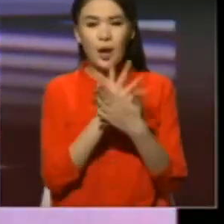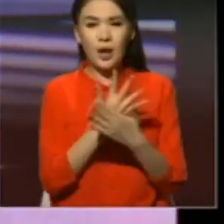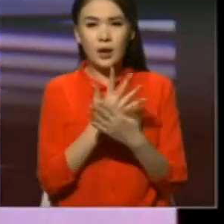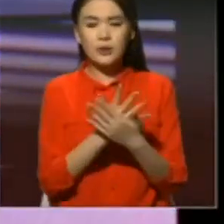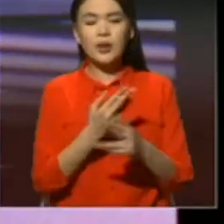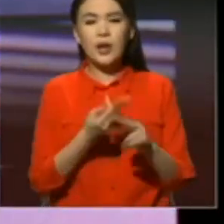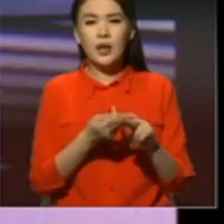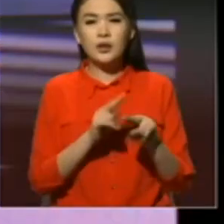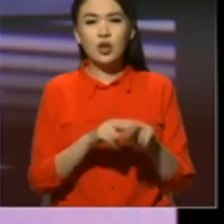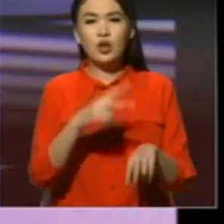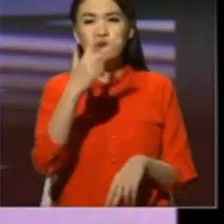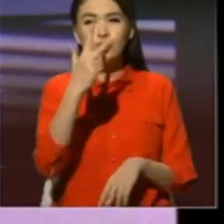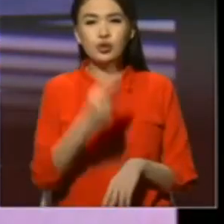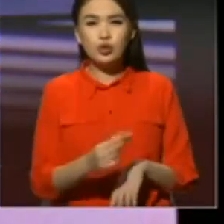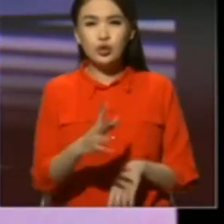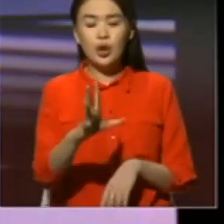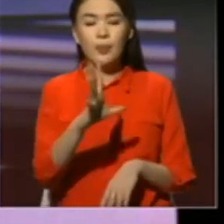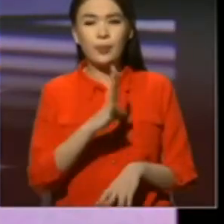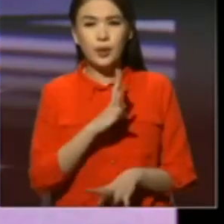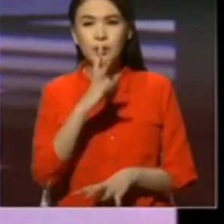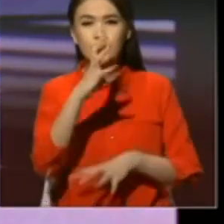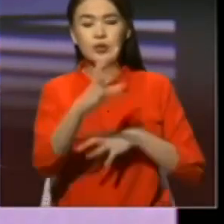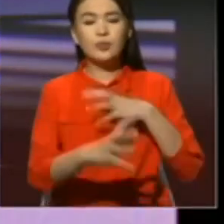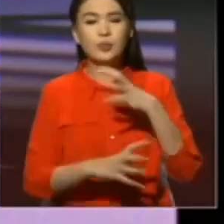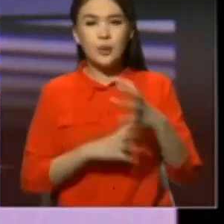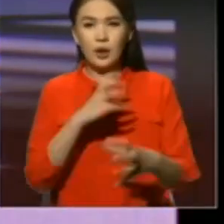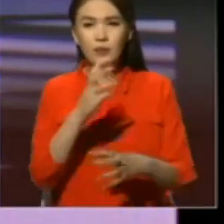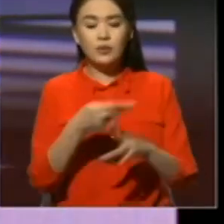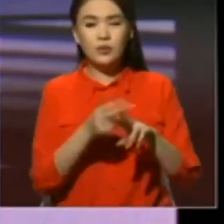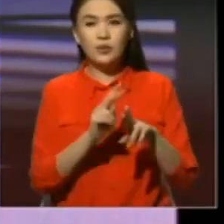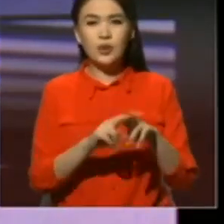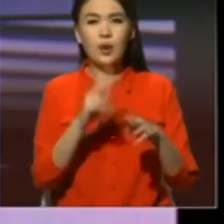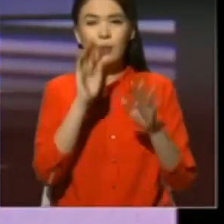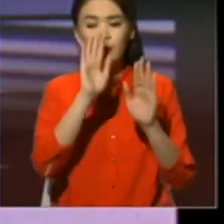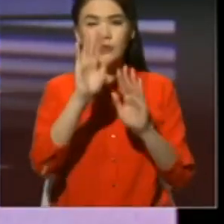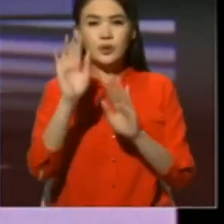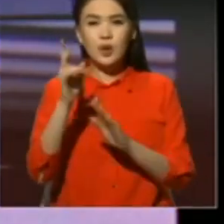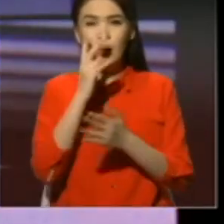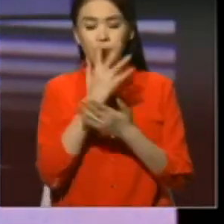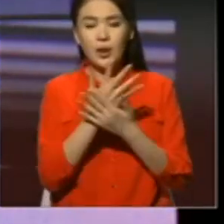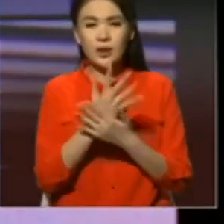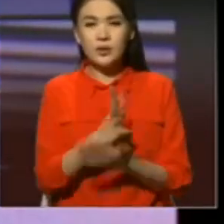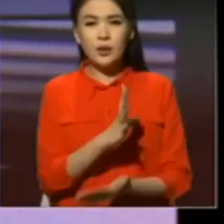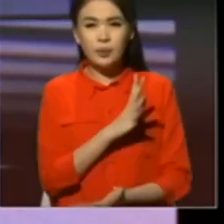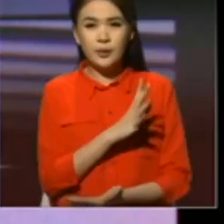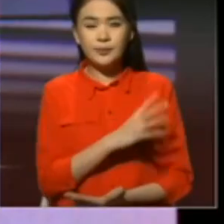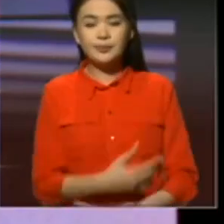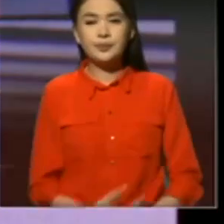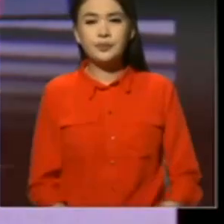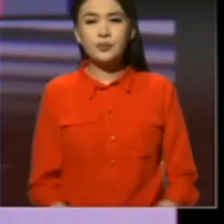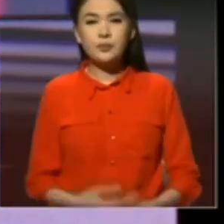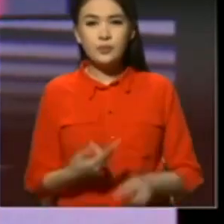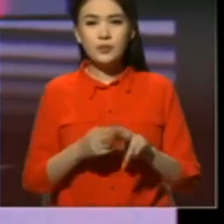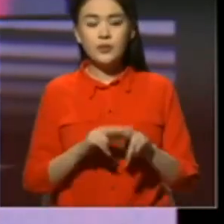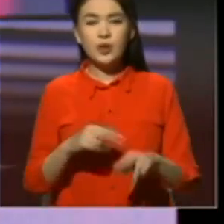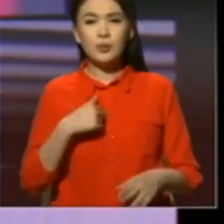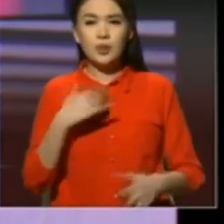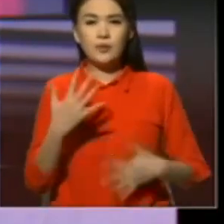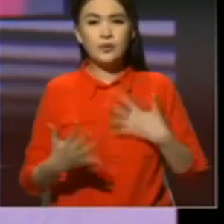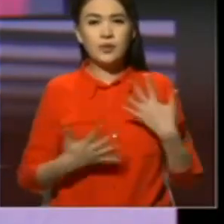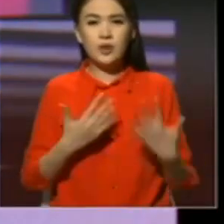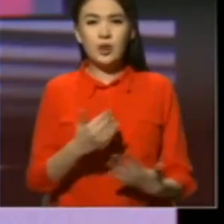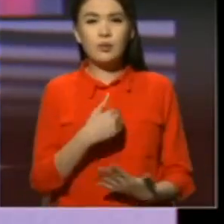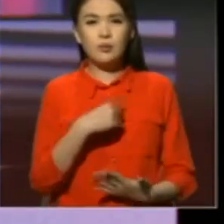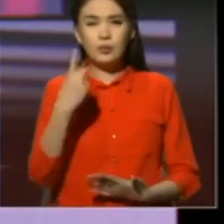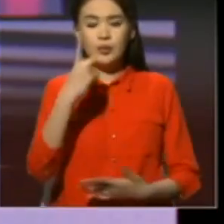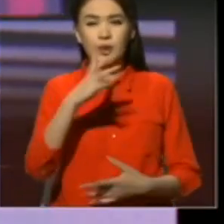бір 3 күндік дүниежүзілік жаңа көрме өтті. Ол көрмеге ниеттеніп, өзім басшы